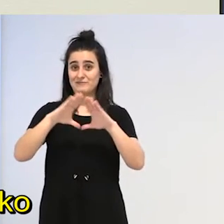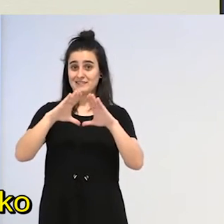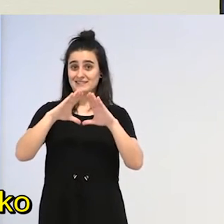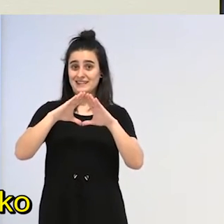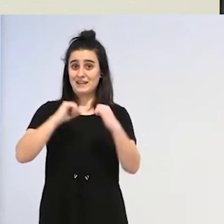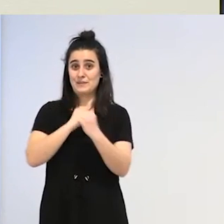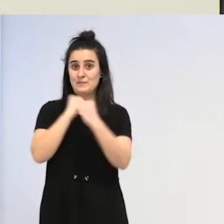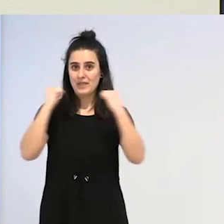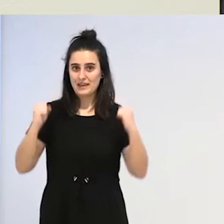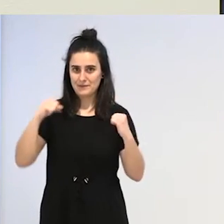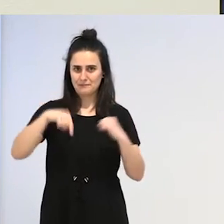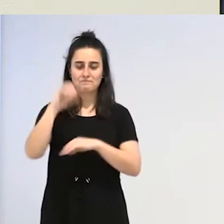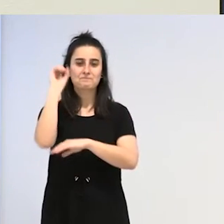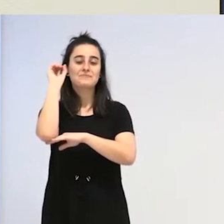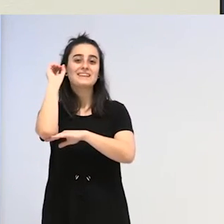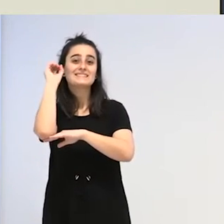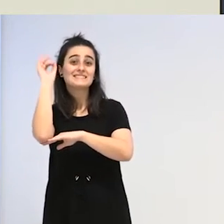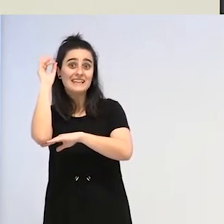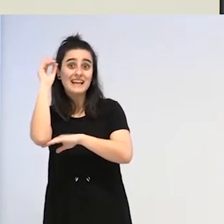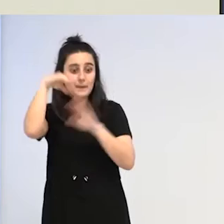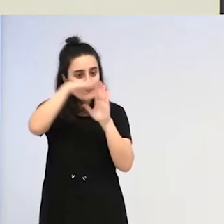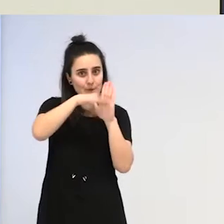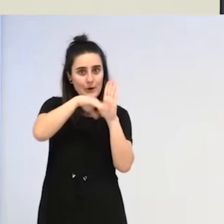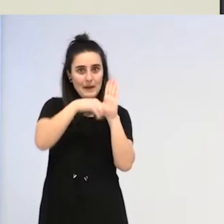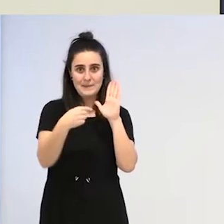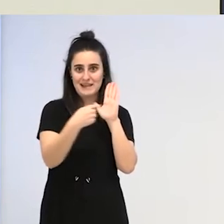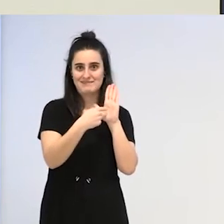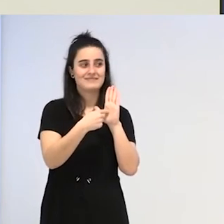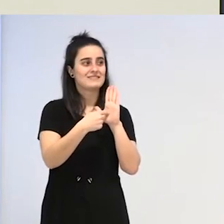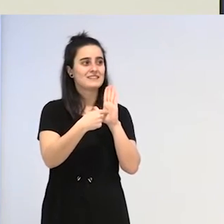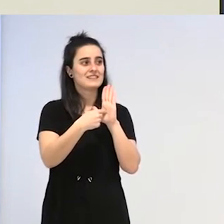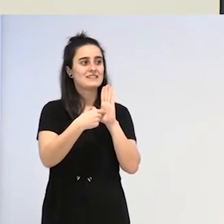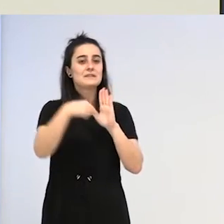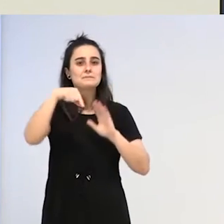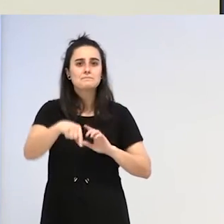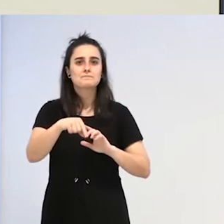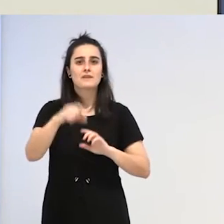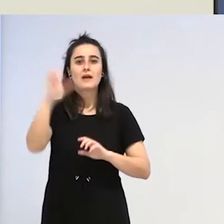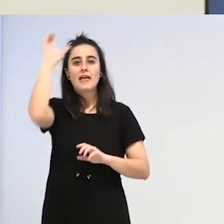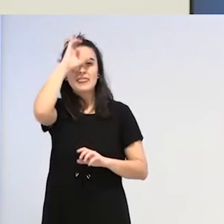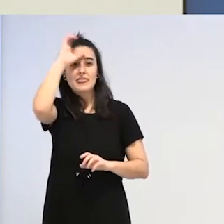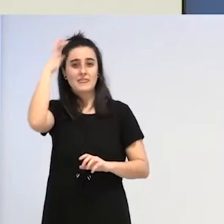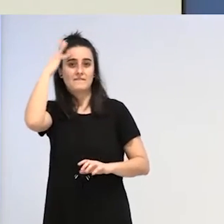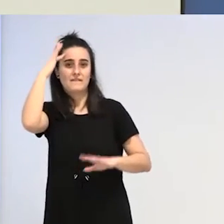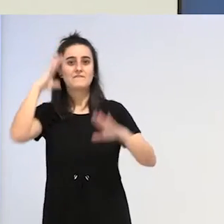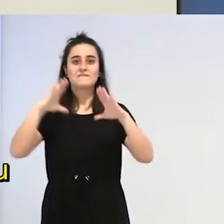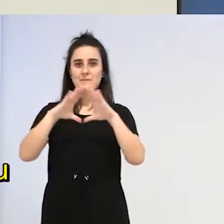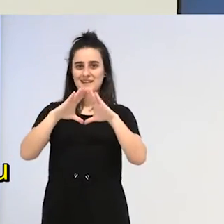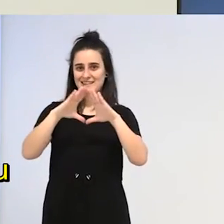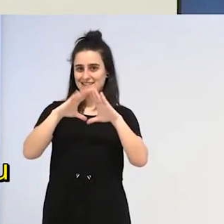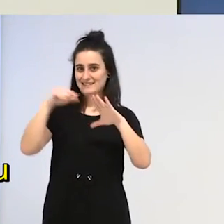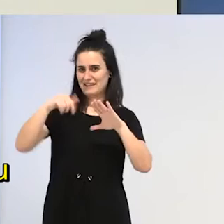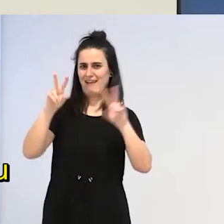jabetze feministarako eskolako mintzaldien programaren barnean zientzia fikzio feminista sarituko gara.